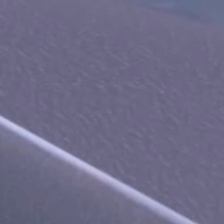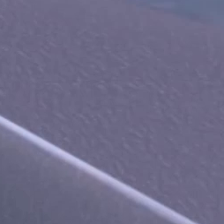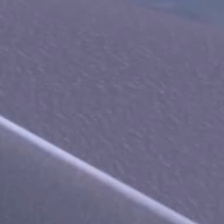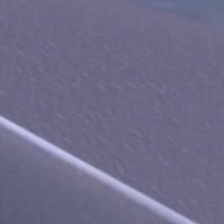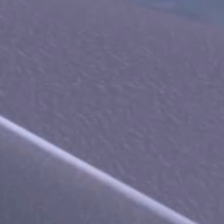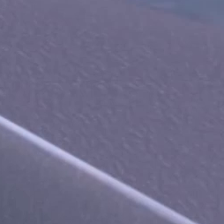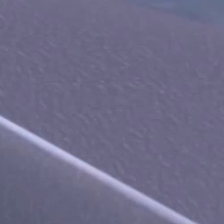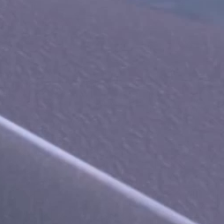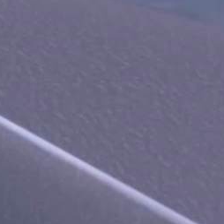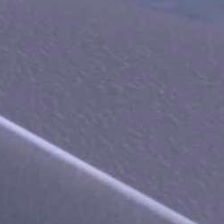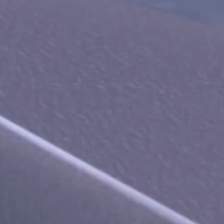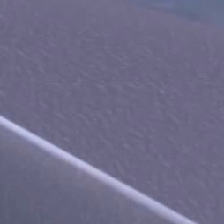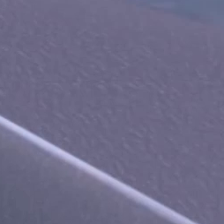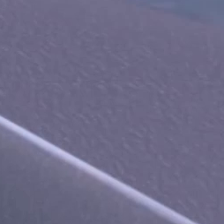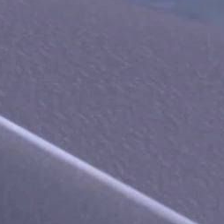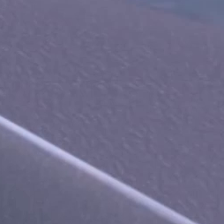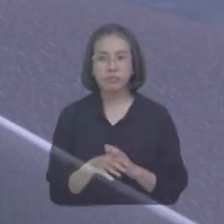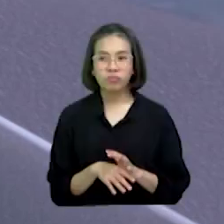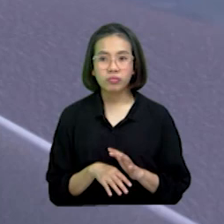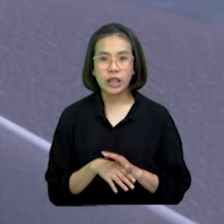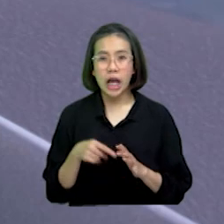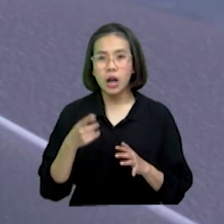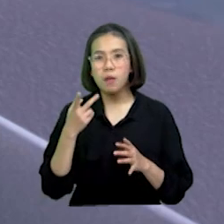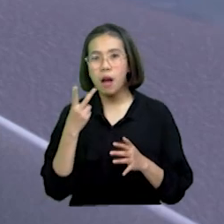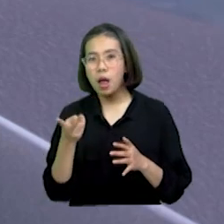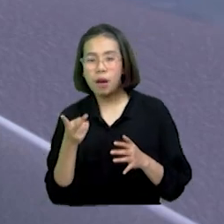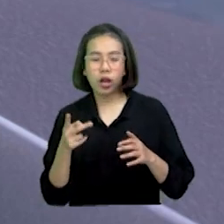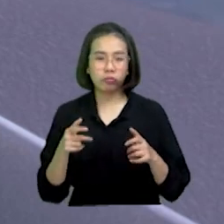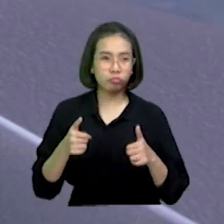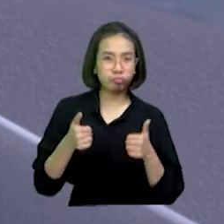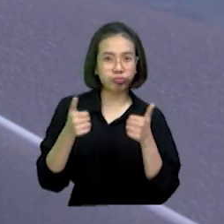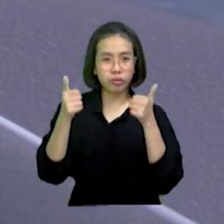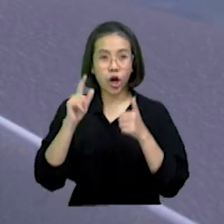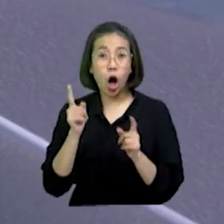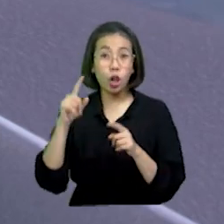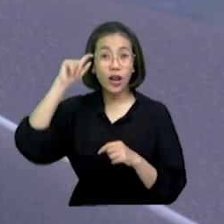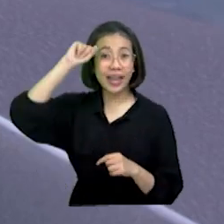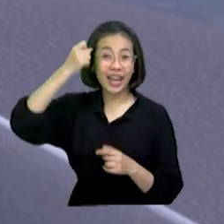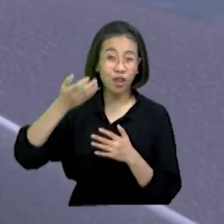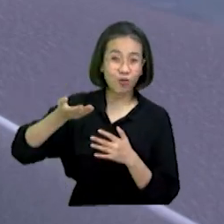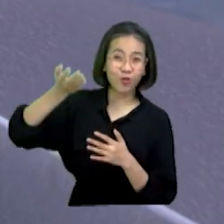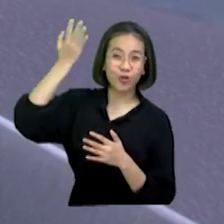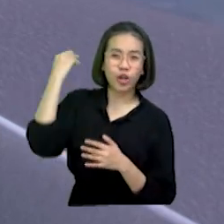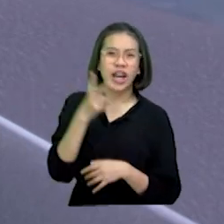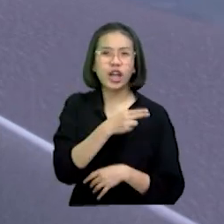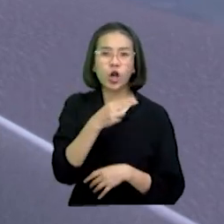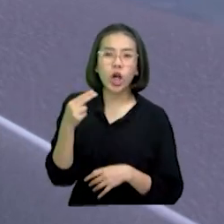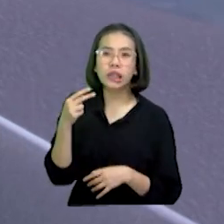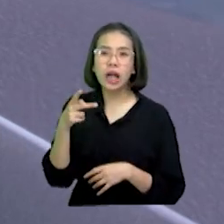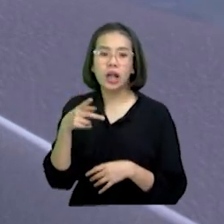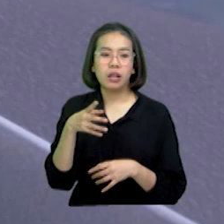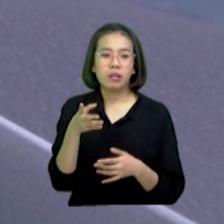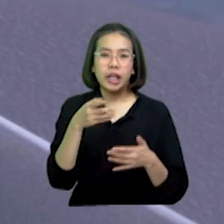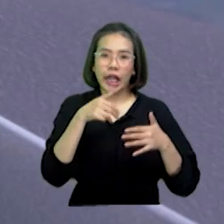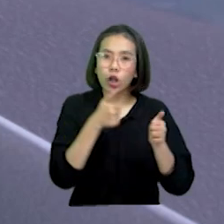tuan rumah dari ajang balapan berskala global. Kalau kita flashback sedikit, Indonesia terakhir kali menjadi tuan rumah